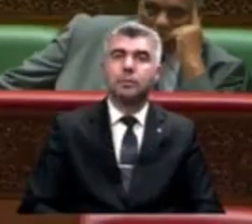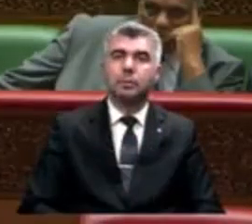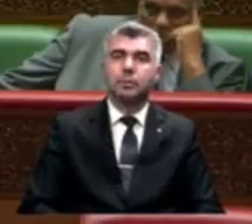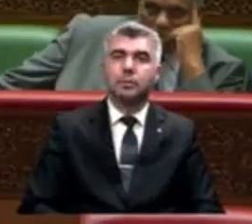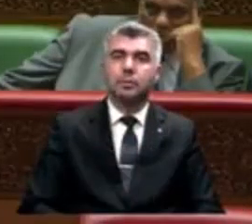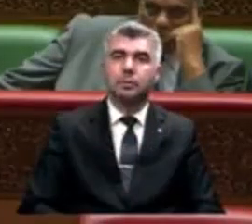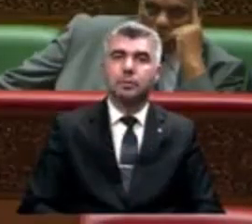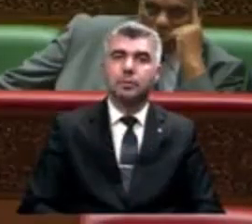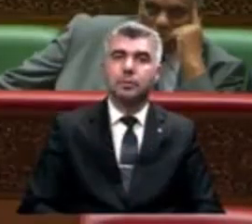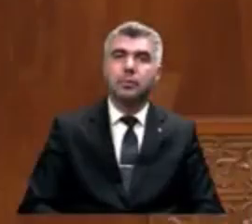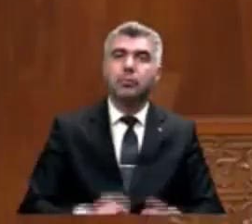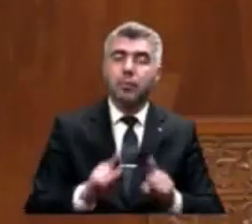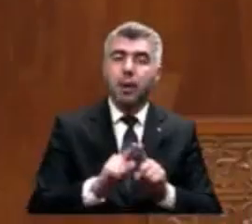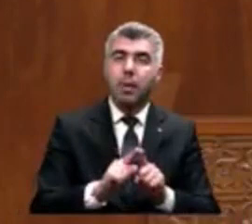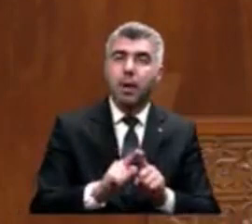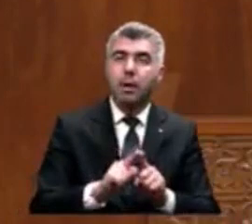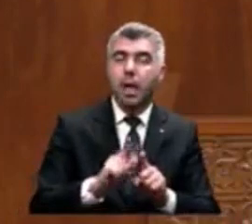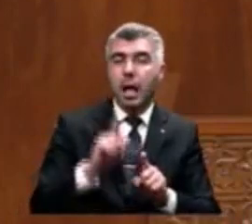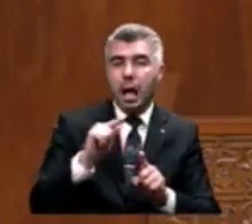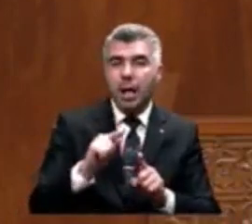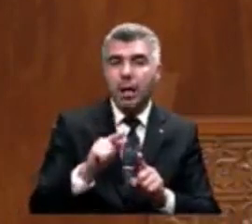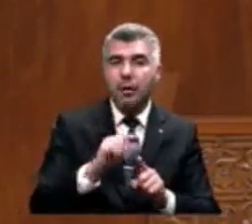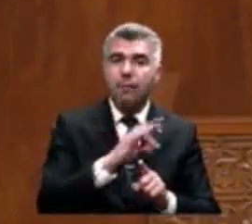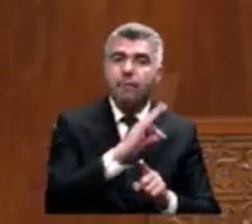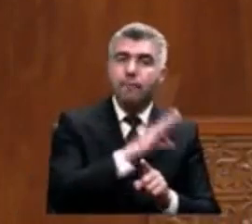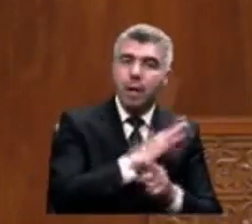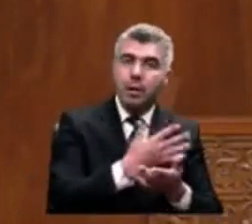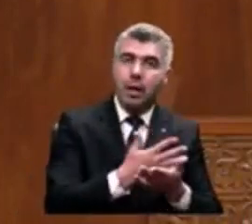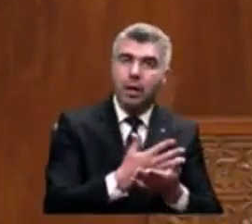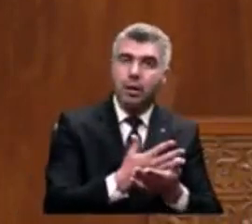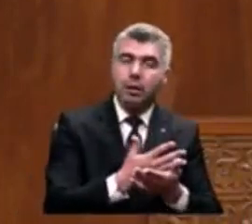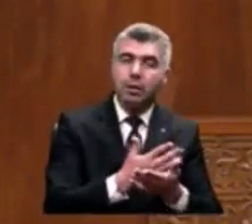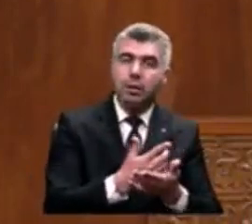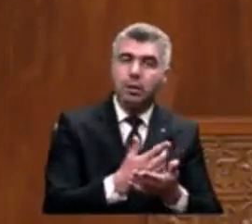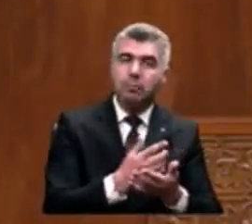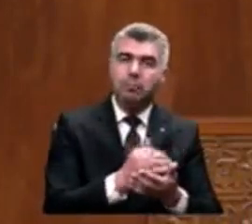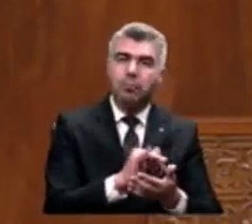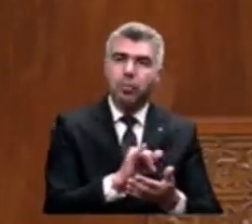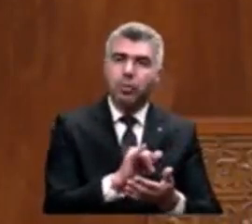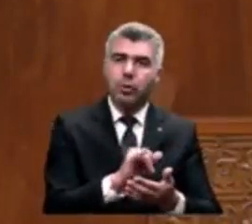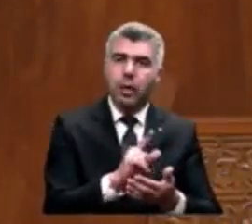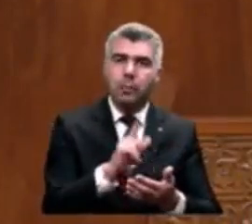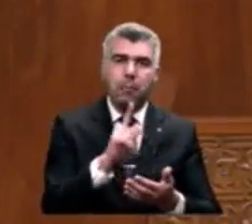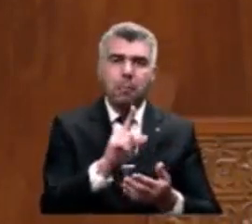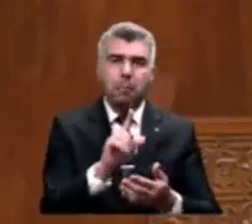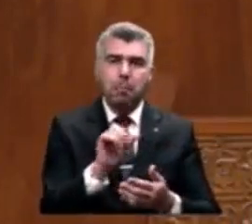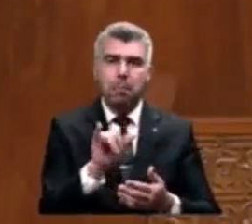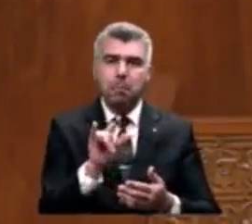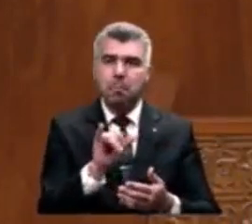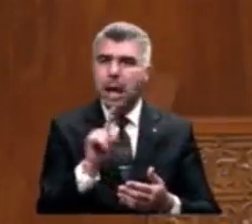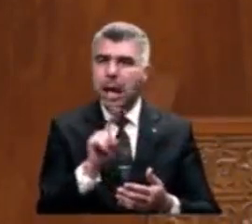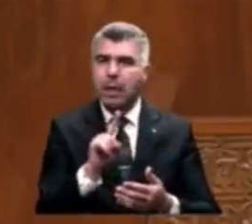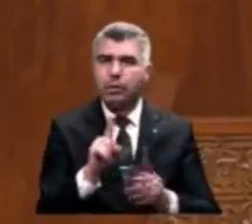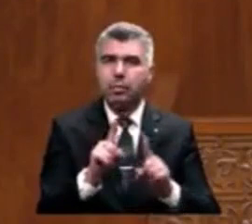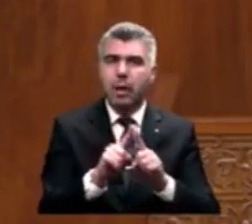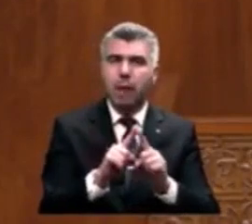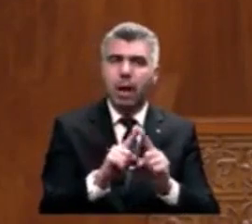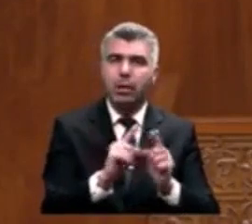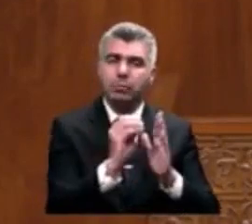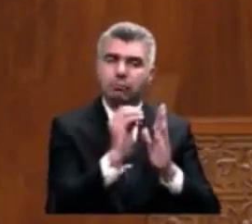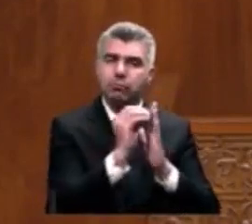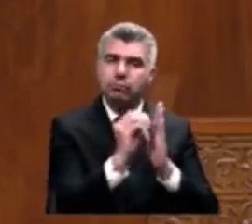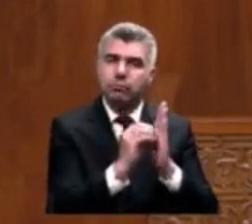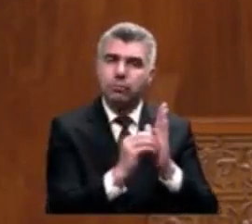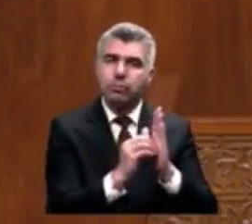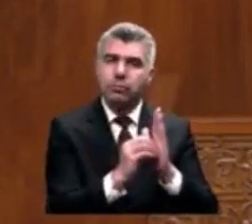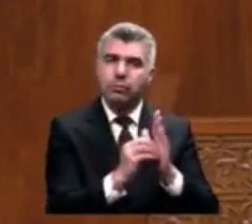كافيه؟ واش ما كاينش نقط اللي مازال خصنا نحسنوا فيها؟ يمكن لي نقول